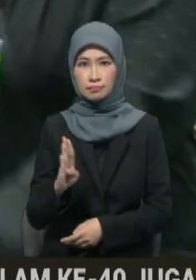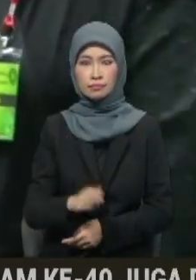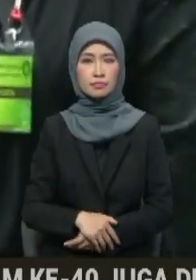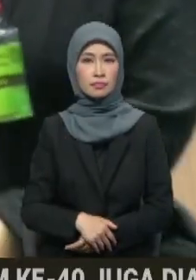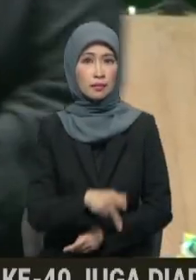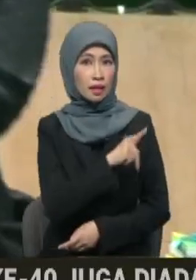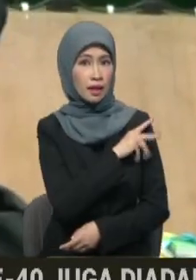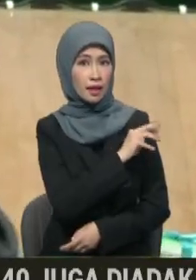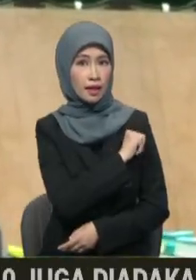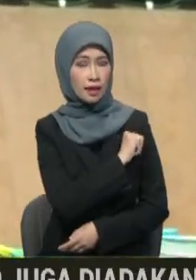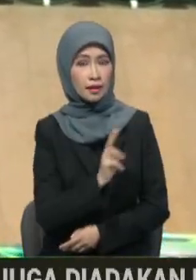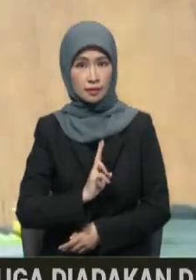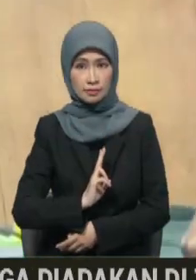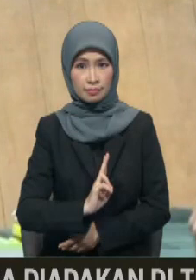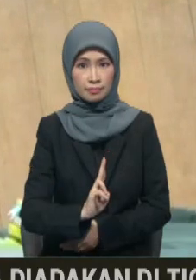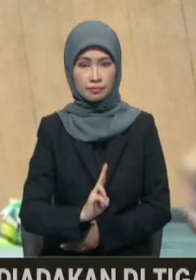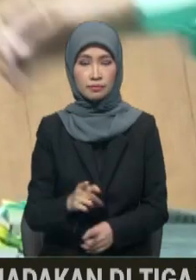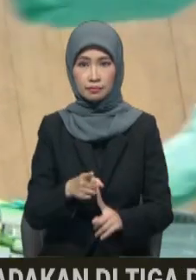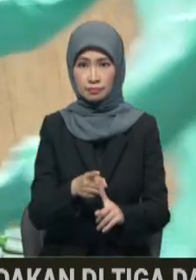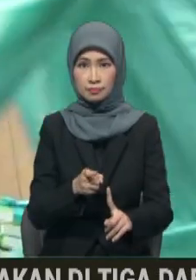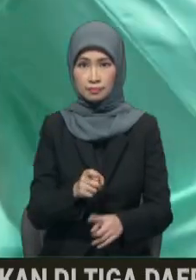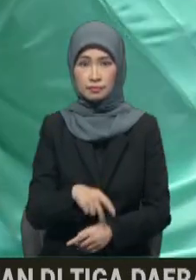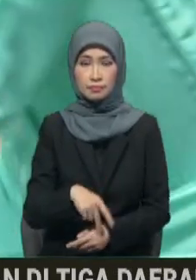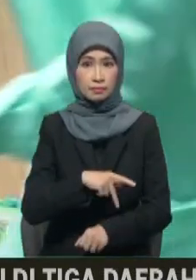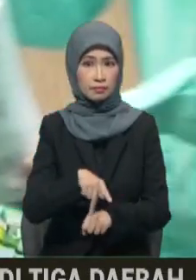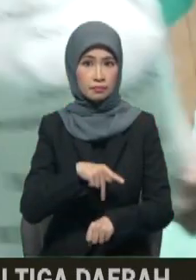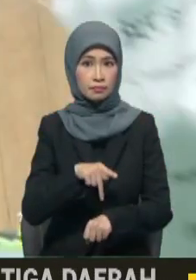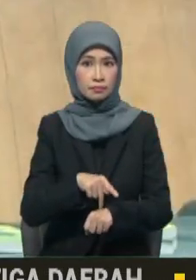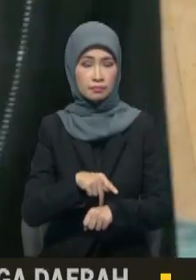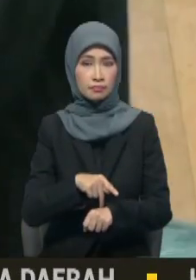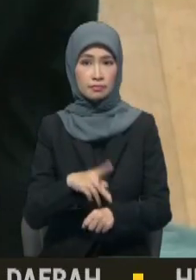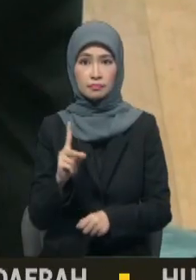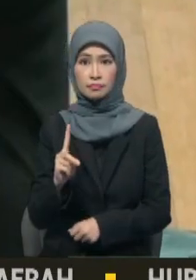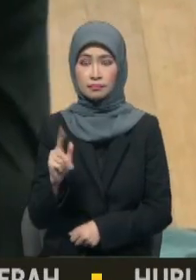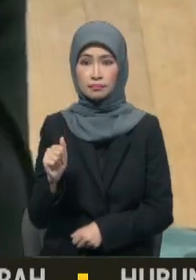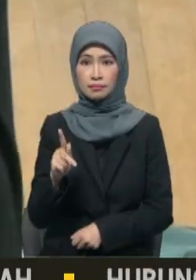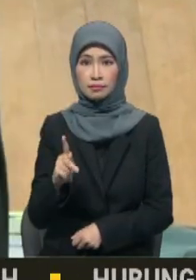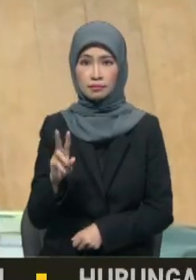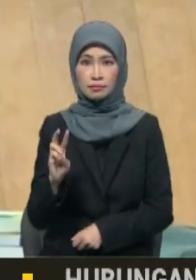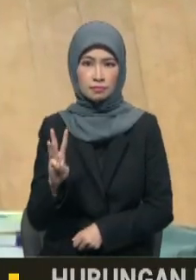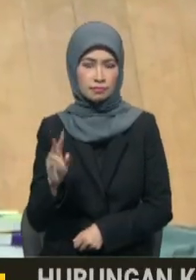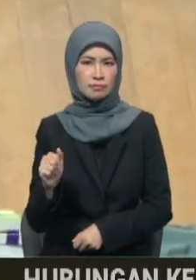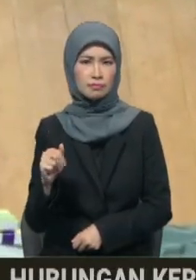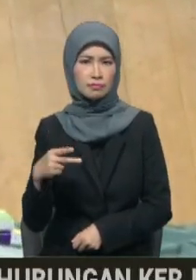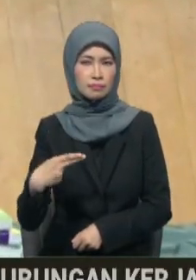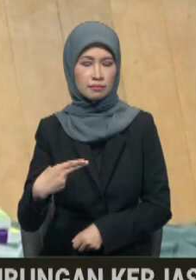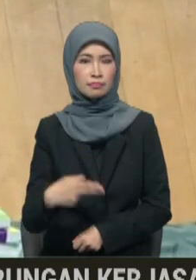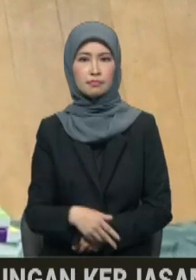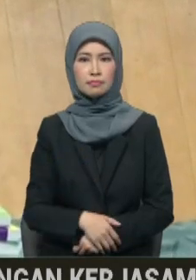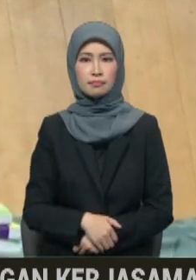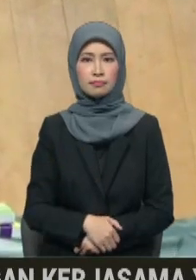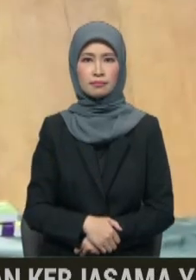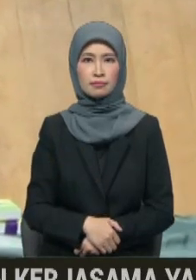oleh Kementerian hal ehwal agama melalui pusat Dakwah Islamiah dengan kerjasama persatuan saudara-saudara baru negara